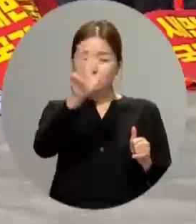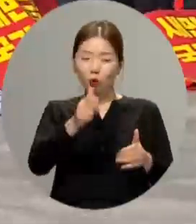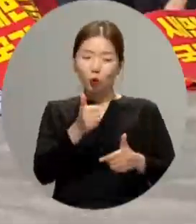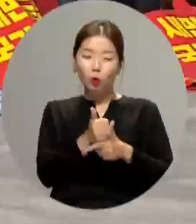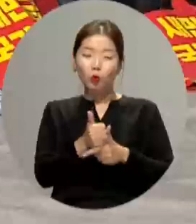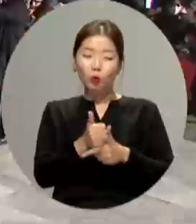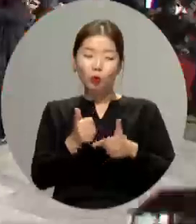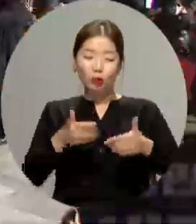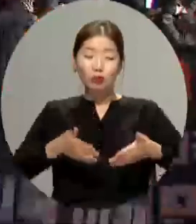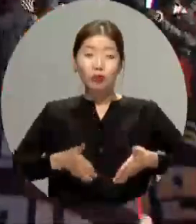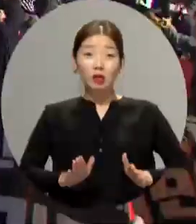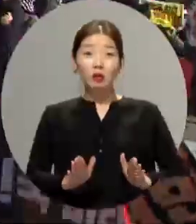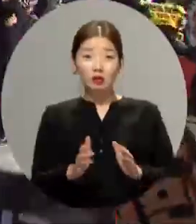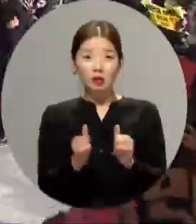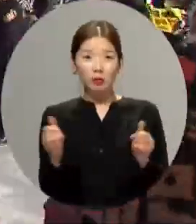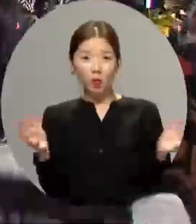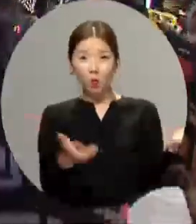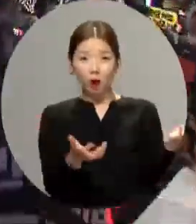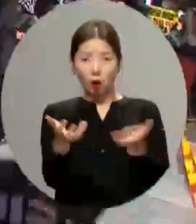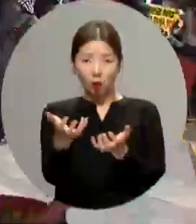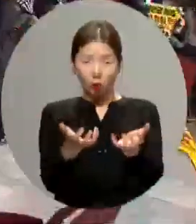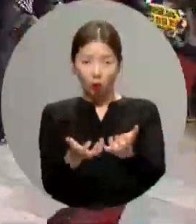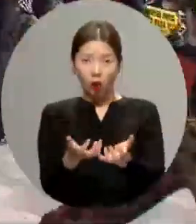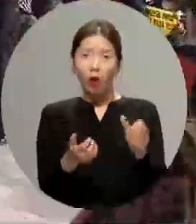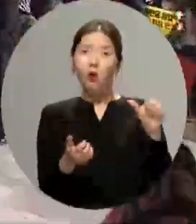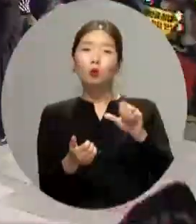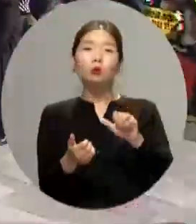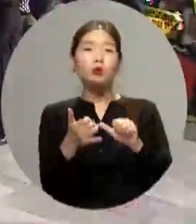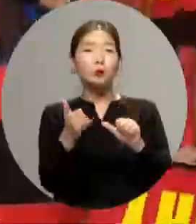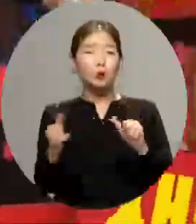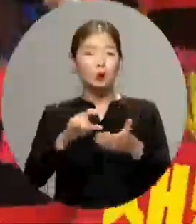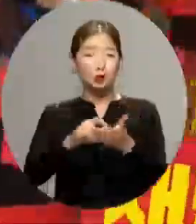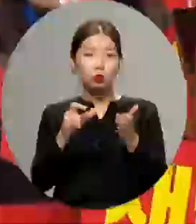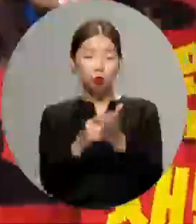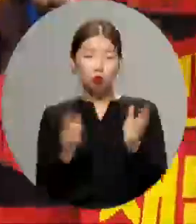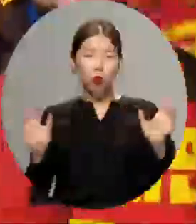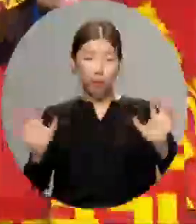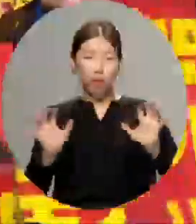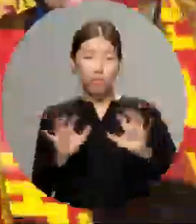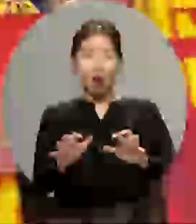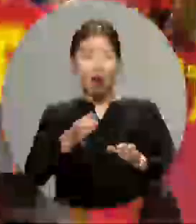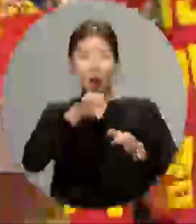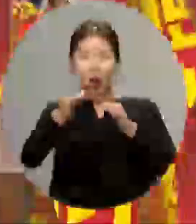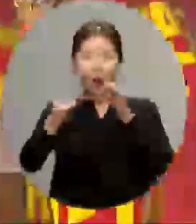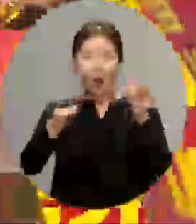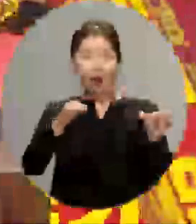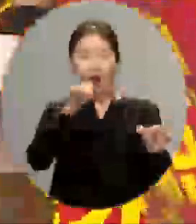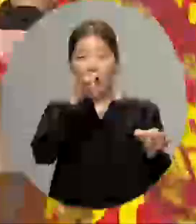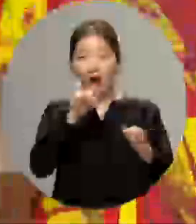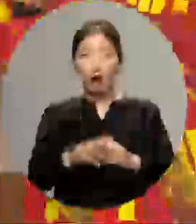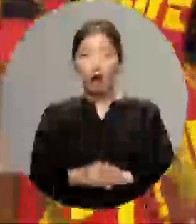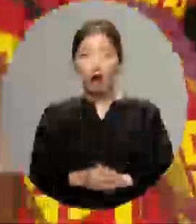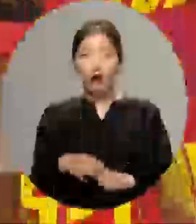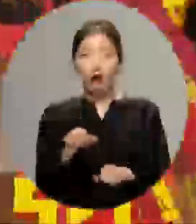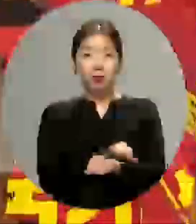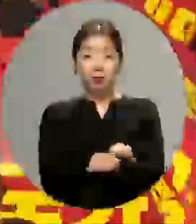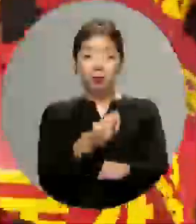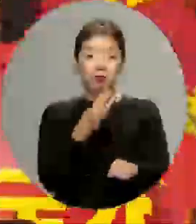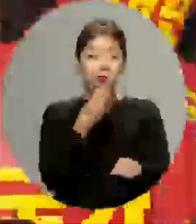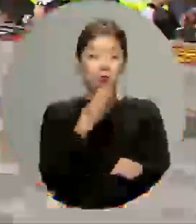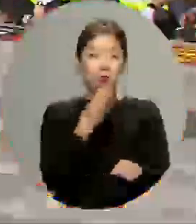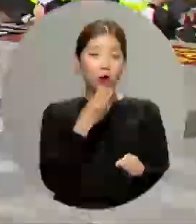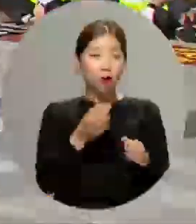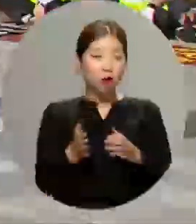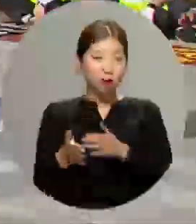향후회 등이 동참하면서 주최측 추산 5천 명이 넘는 참가자가 한 목소리를 냈습니다. 특히 서울과